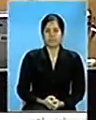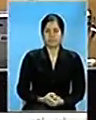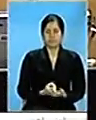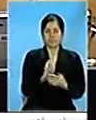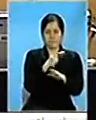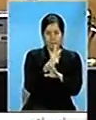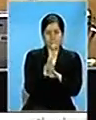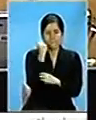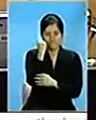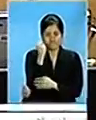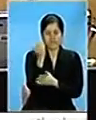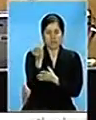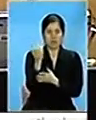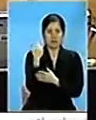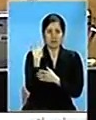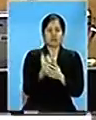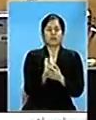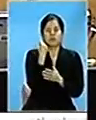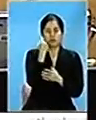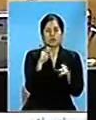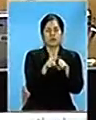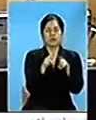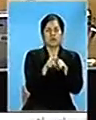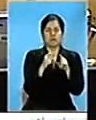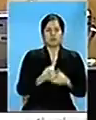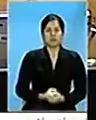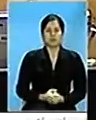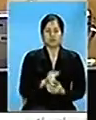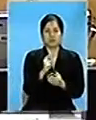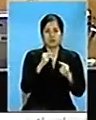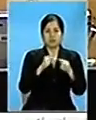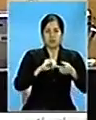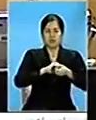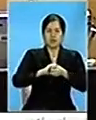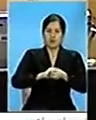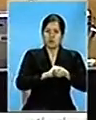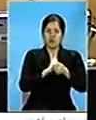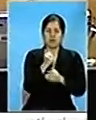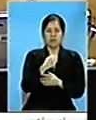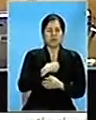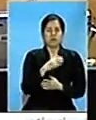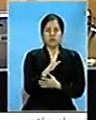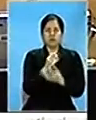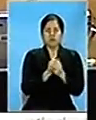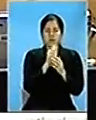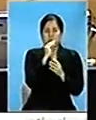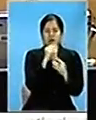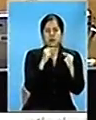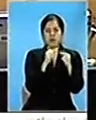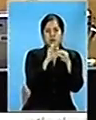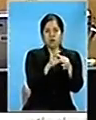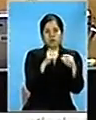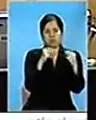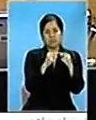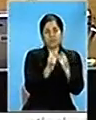ก็ไม่ควรจะไปพาดพิงประเทศเพื่อนบ้านนะด้วยเพื่อความสัมพันธ์ที่ดีนะก็ไม่ควรไปพูดถึงนะท่